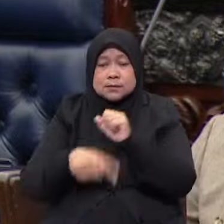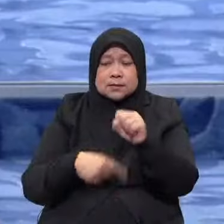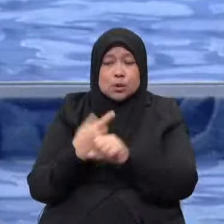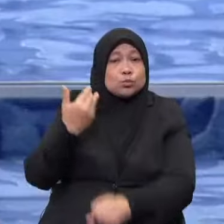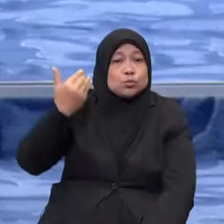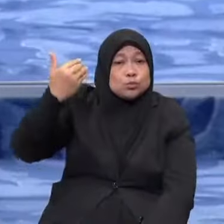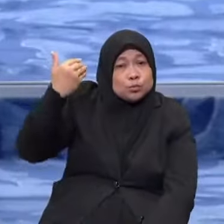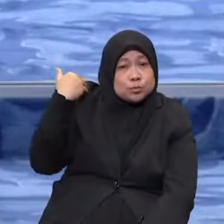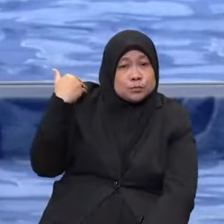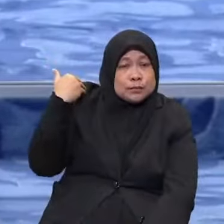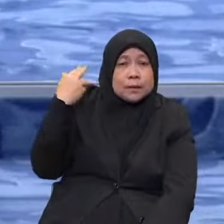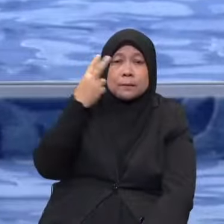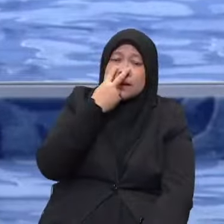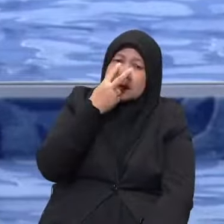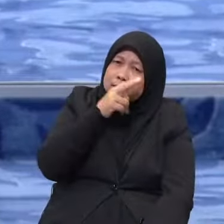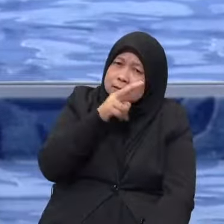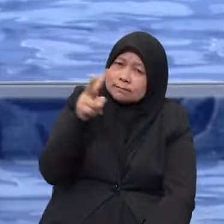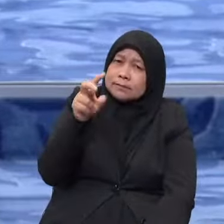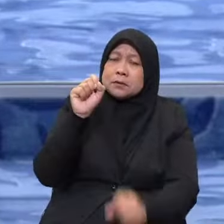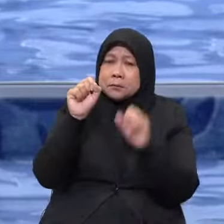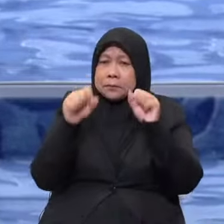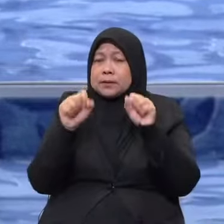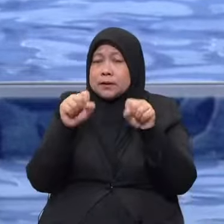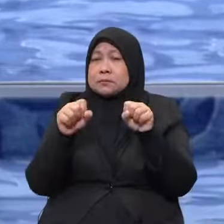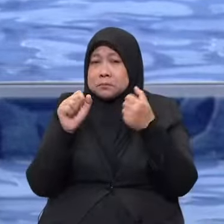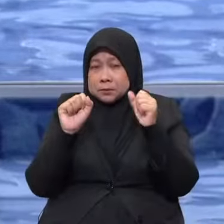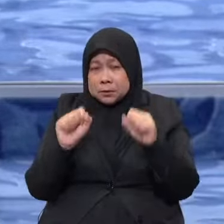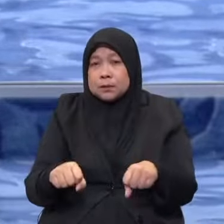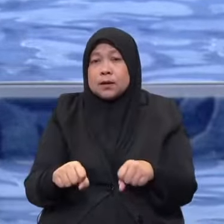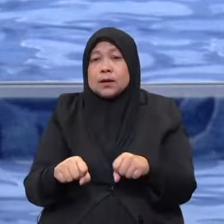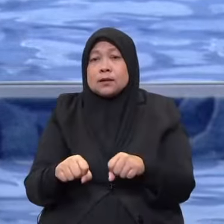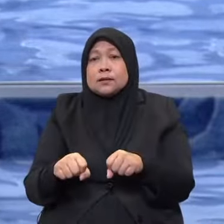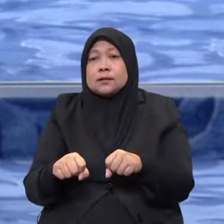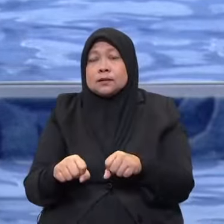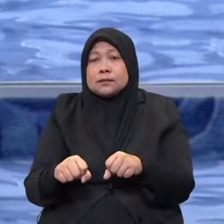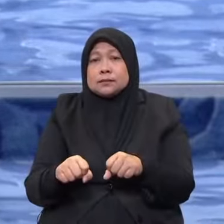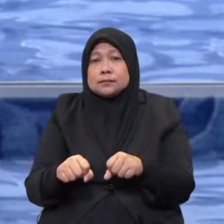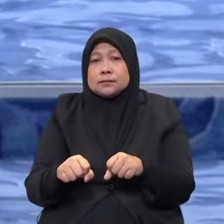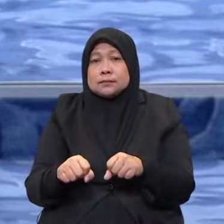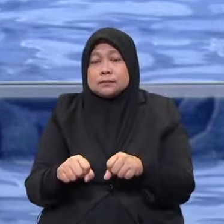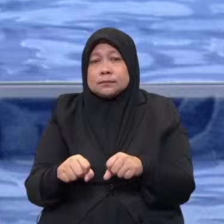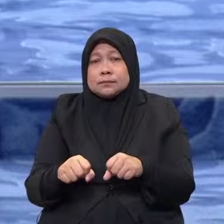lalu, melihat kepada keupayaan dan kapasiti